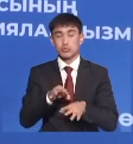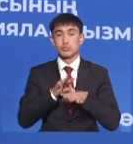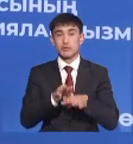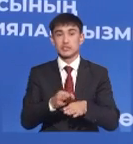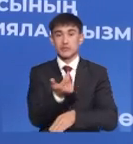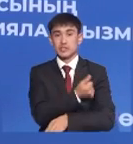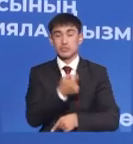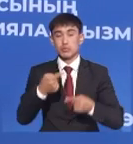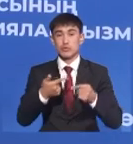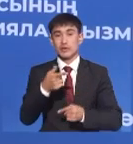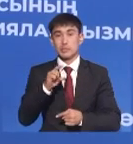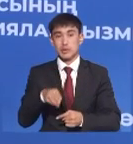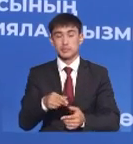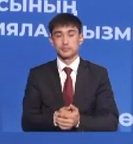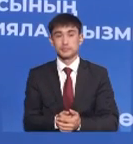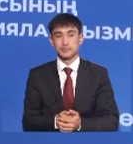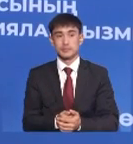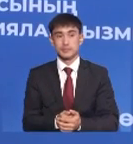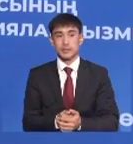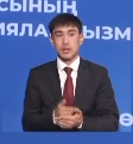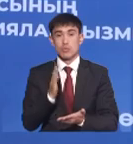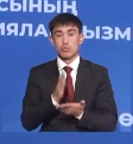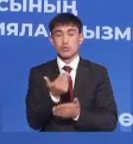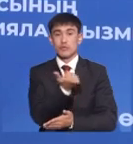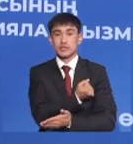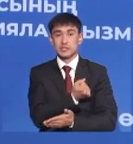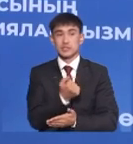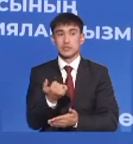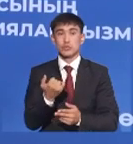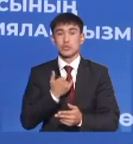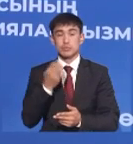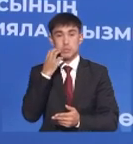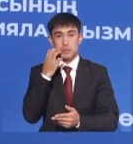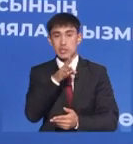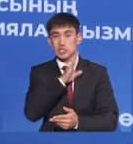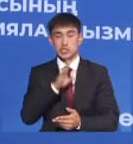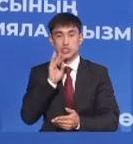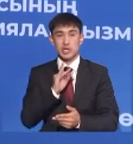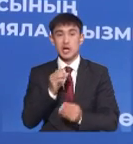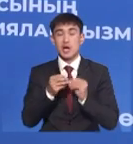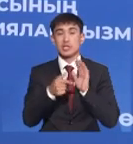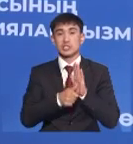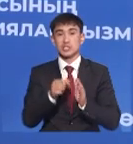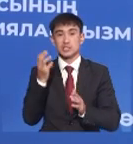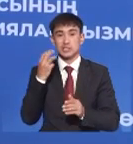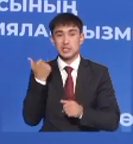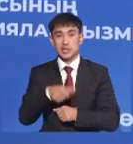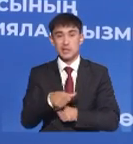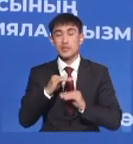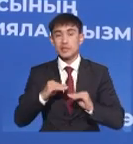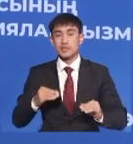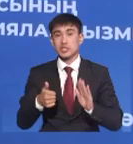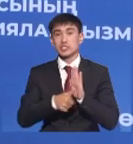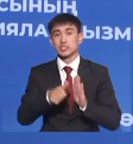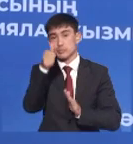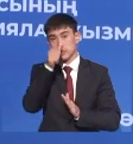проводиться вакцинация против гриппа. Подлежит вакцинации, это у нас беременная женщина от 16 недель беременности, дети